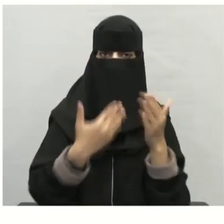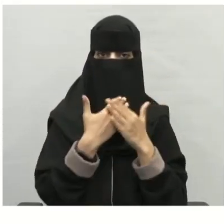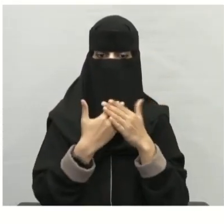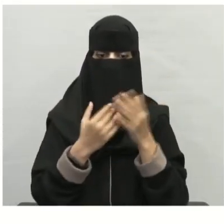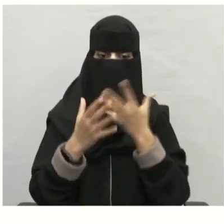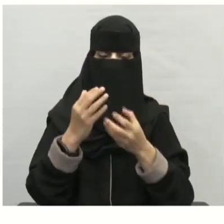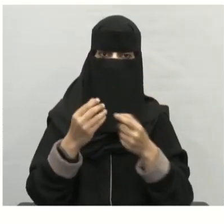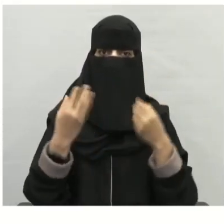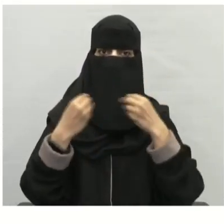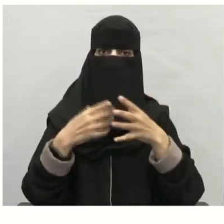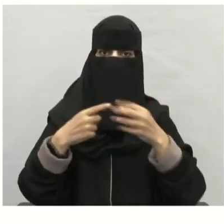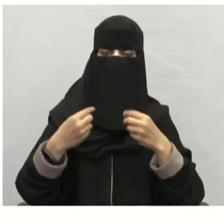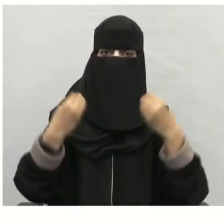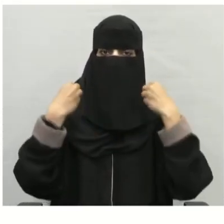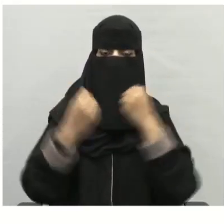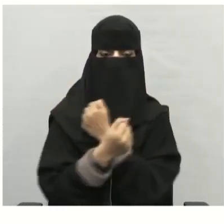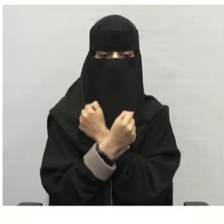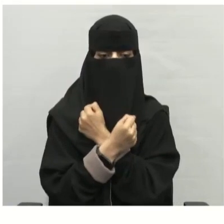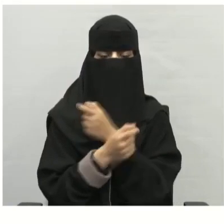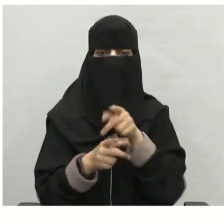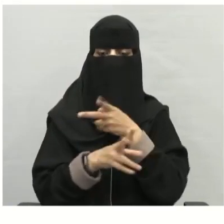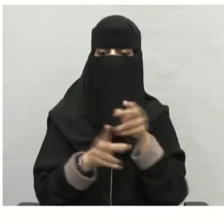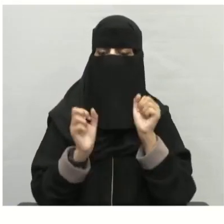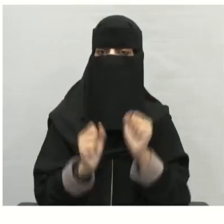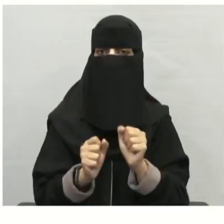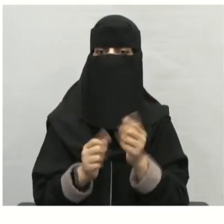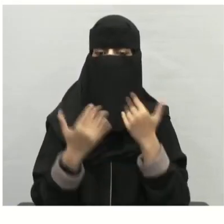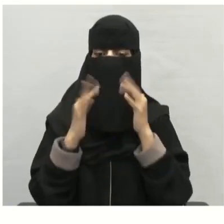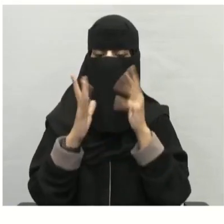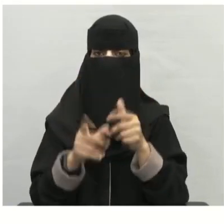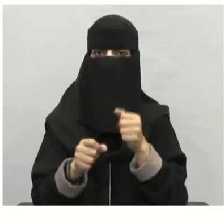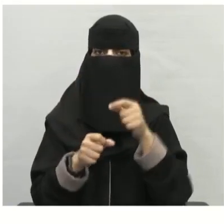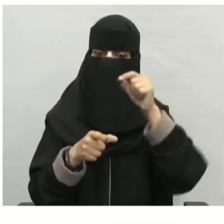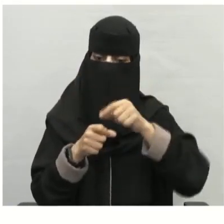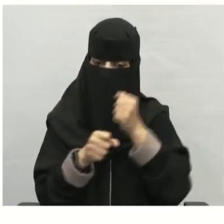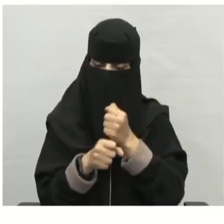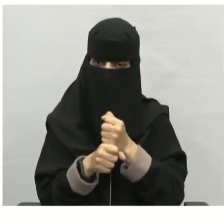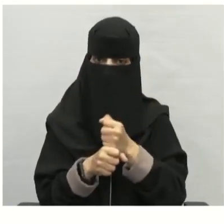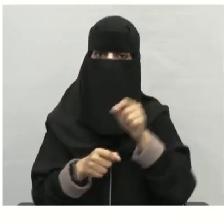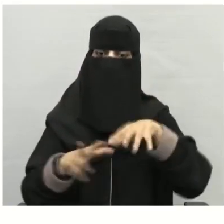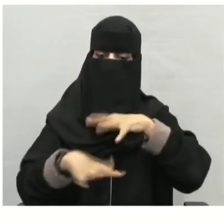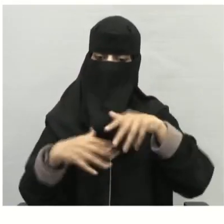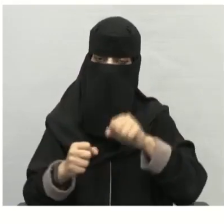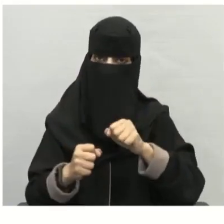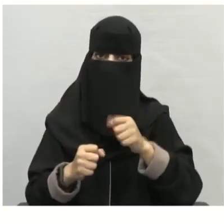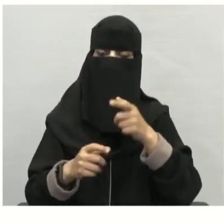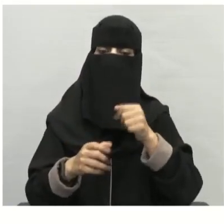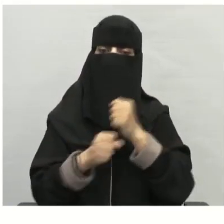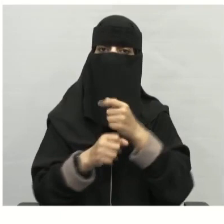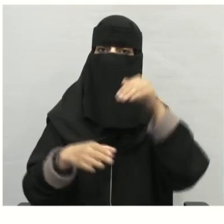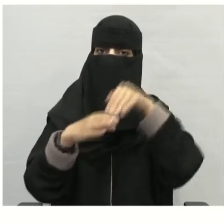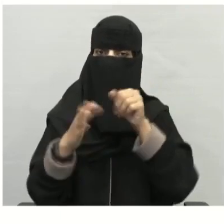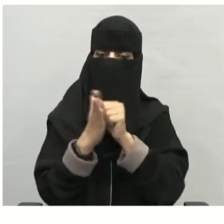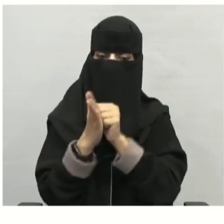استهلاكا للطاقه بما في ذلك الانشطه ذكر لك اثناء العمل اثناء اللعب اداء المهام